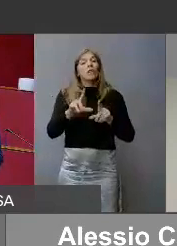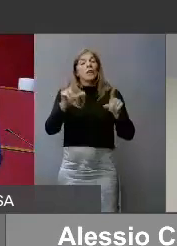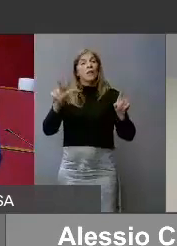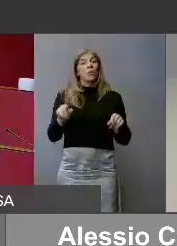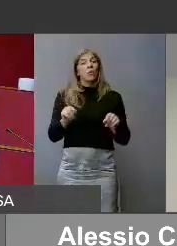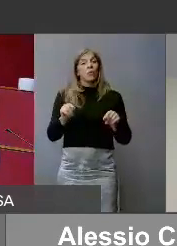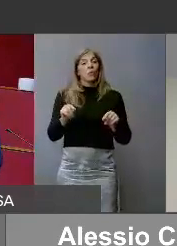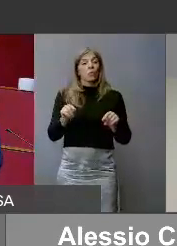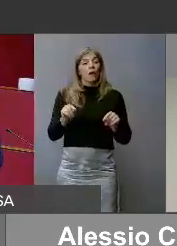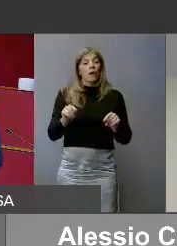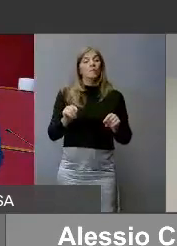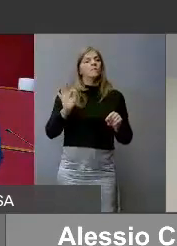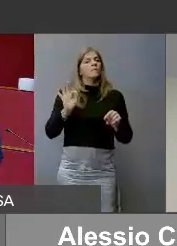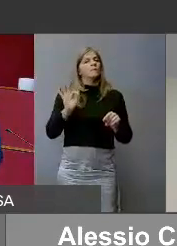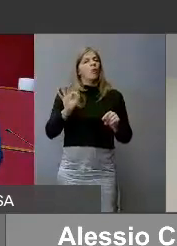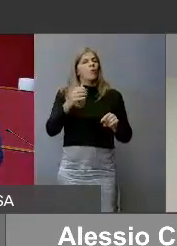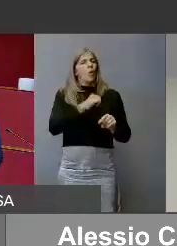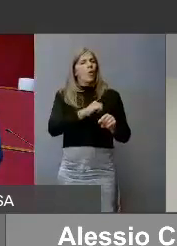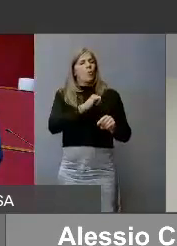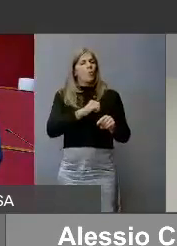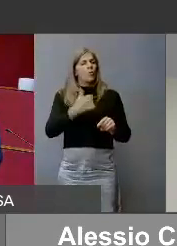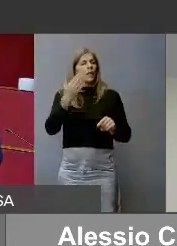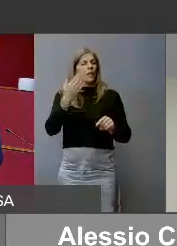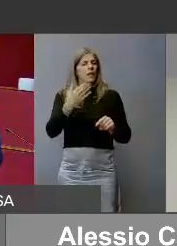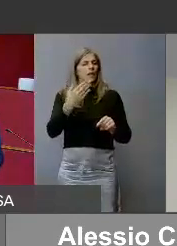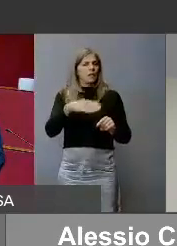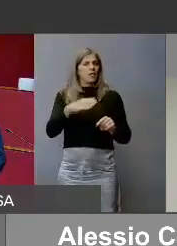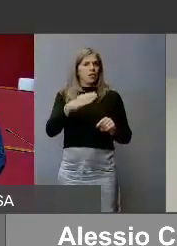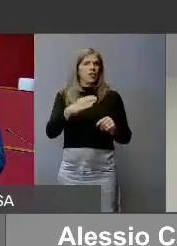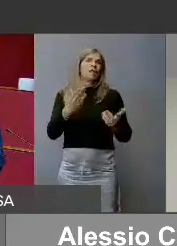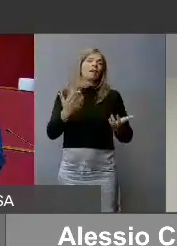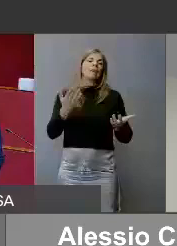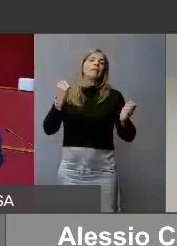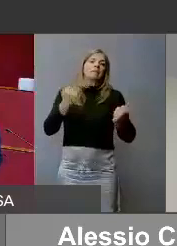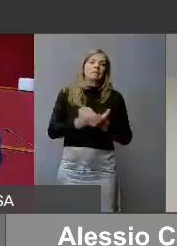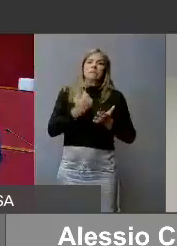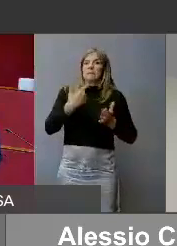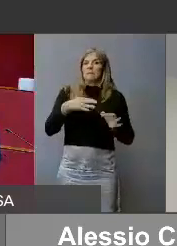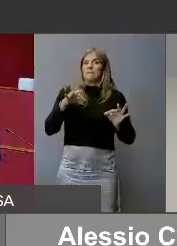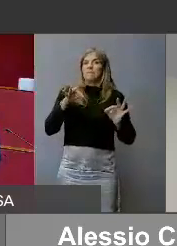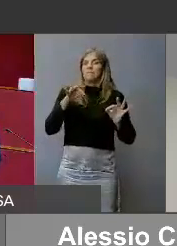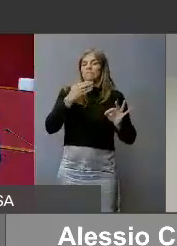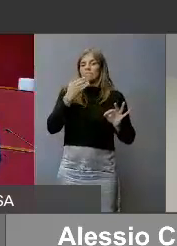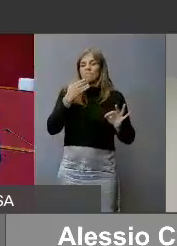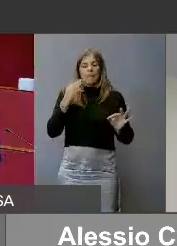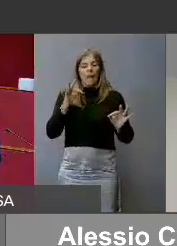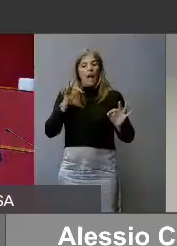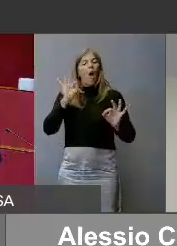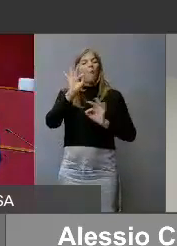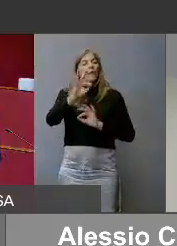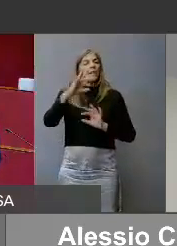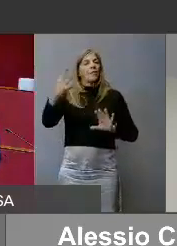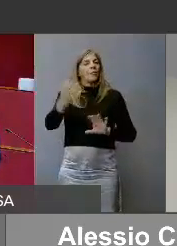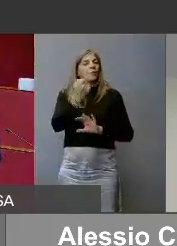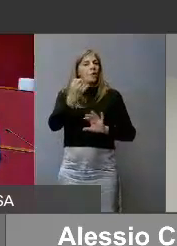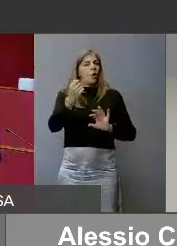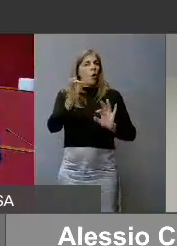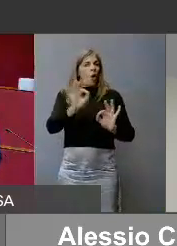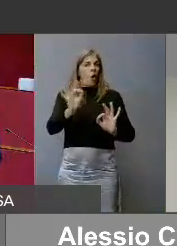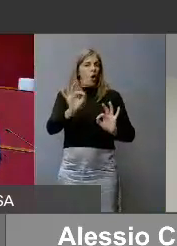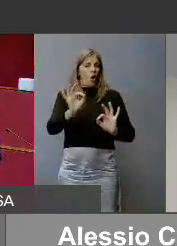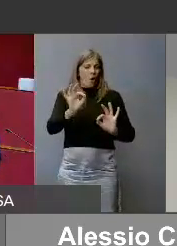proprio al comune di genova per la mancata mancato raggiungimento dei livelli di raccolta differenziata previste la legge regionale